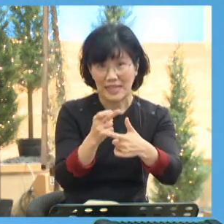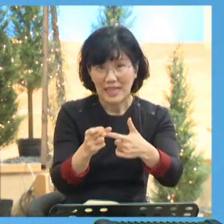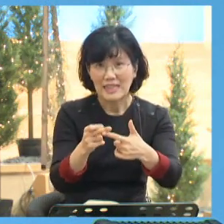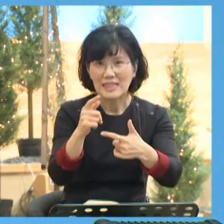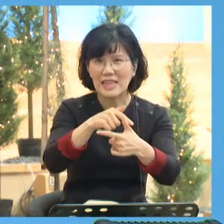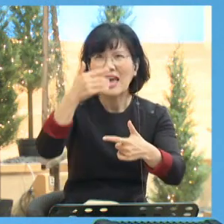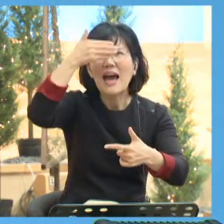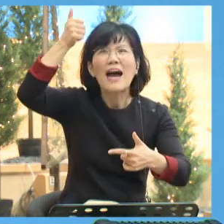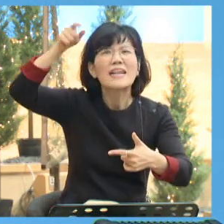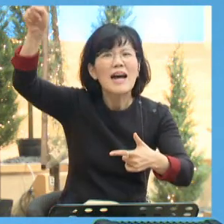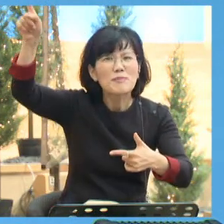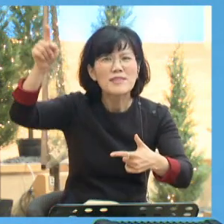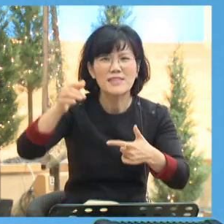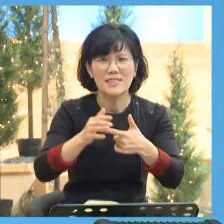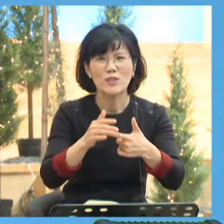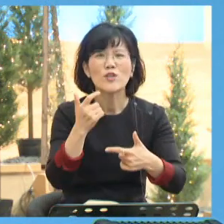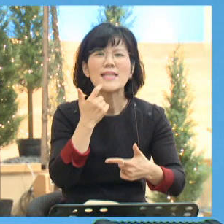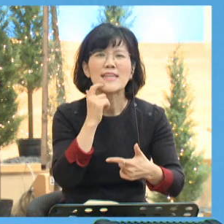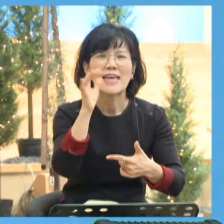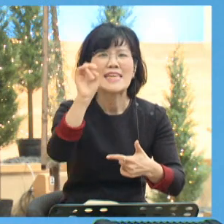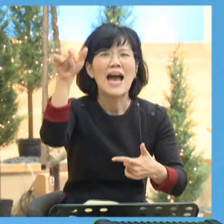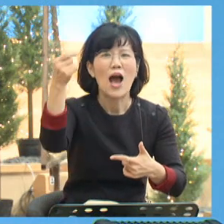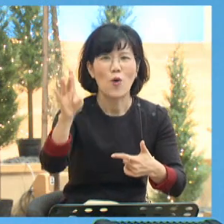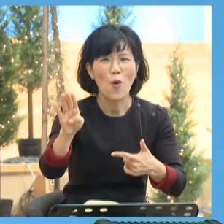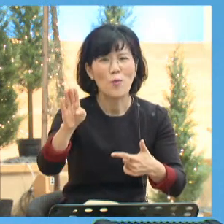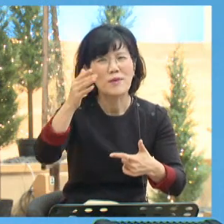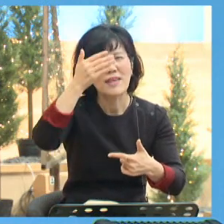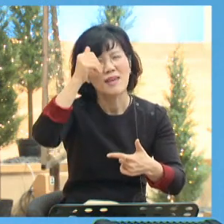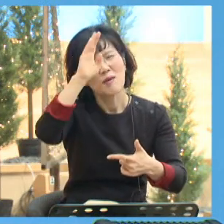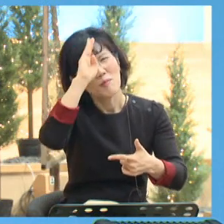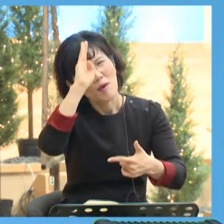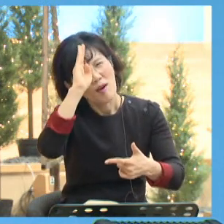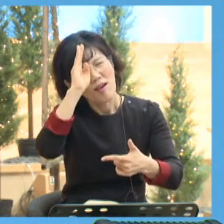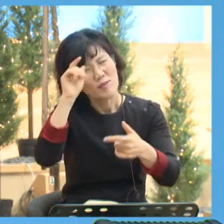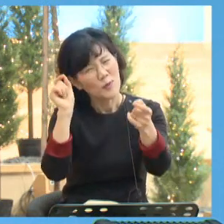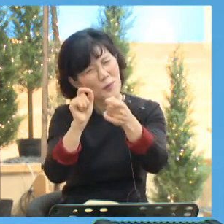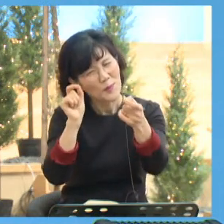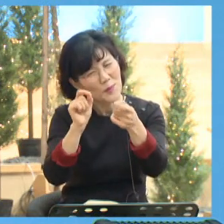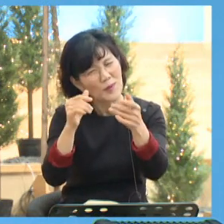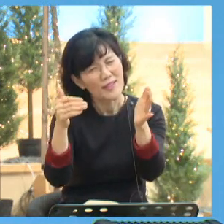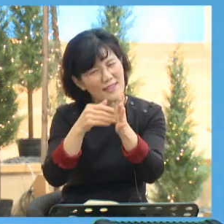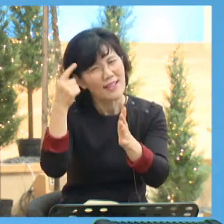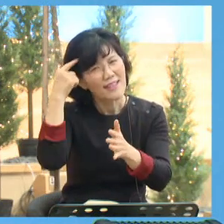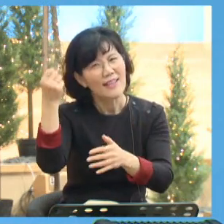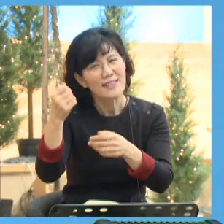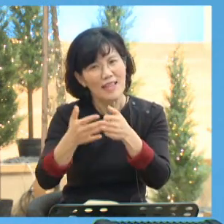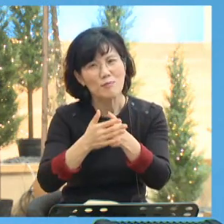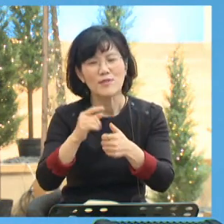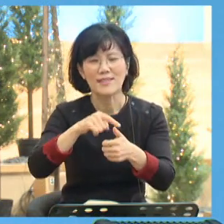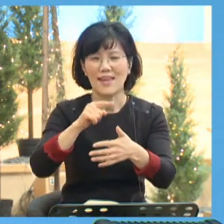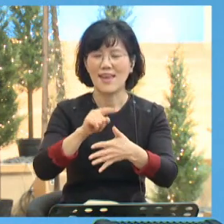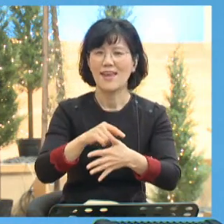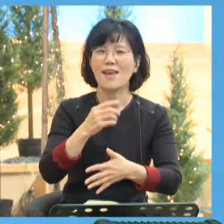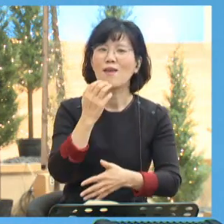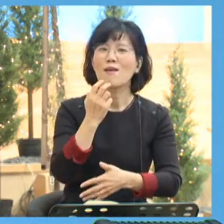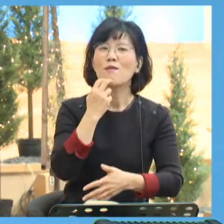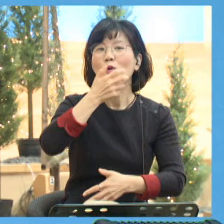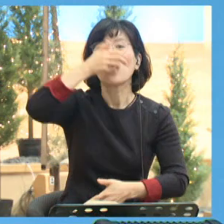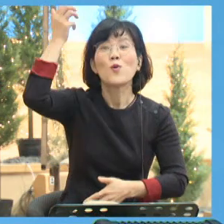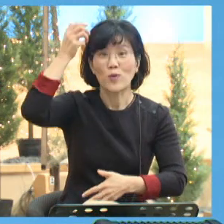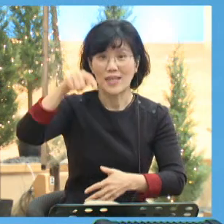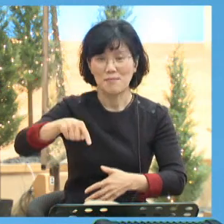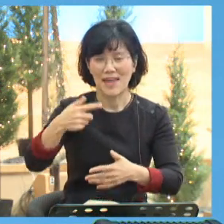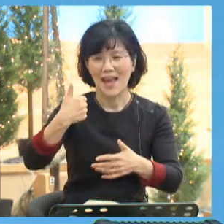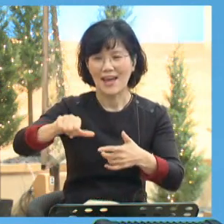두 아들을 데려다가 병문안을 갔다가 두 아들 하여금 할아버지의 축복을 받고 해 그렇게 하고 싶었거든요 그래서 이제